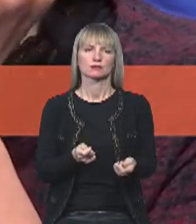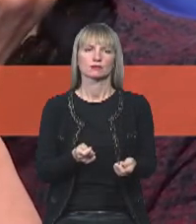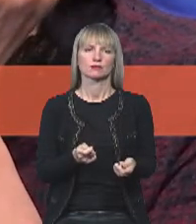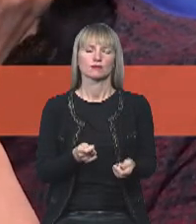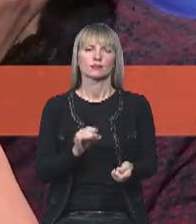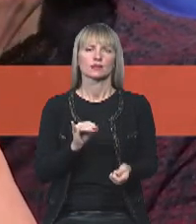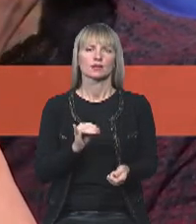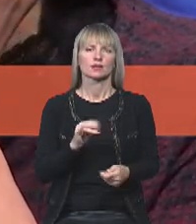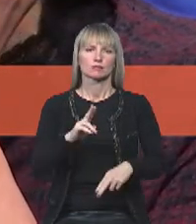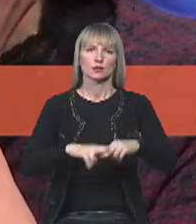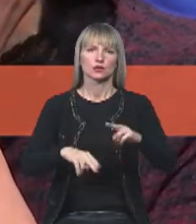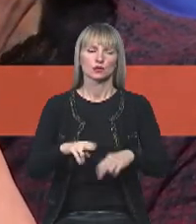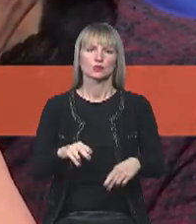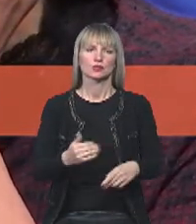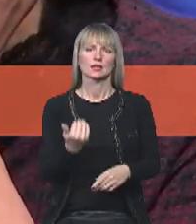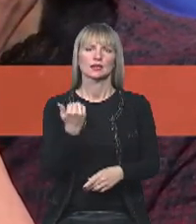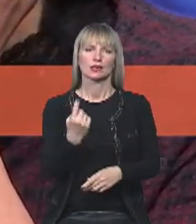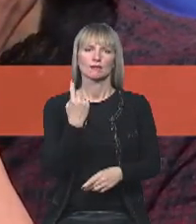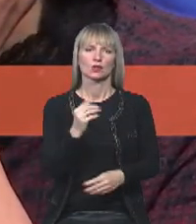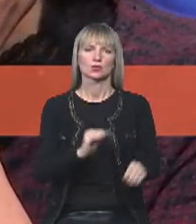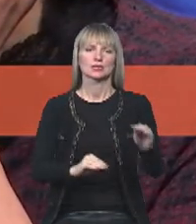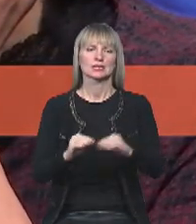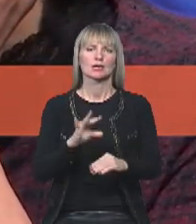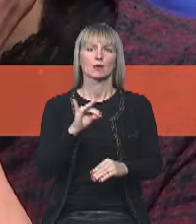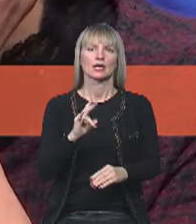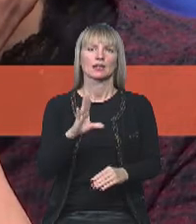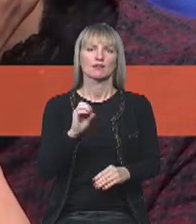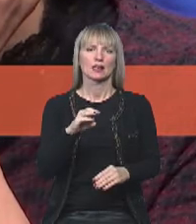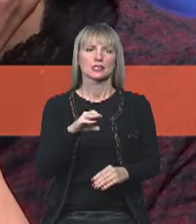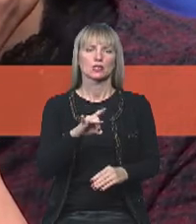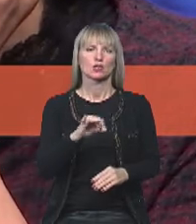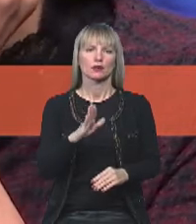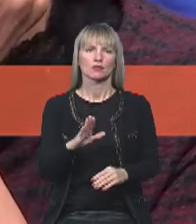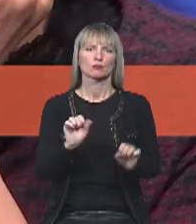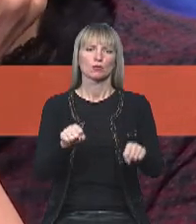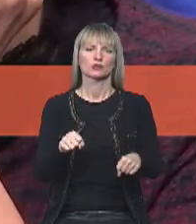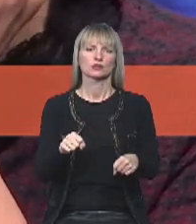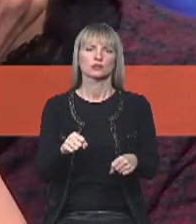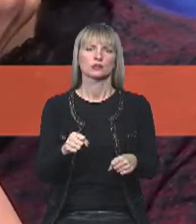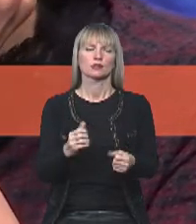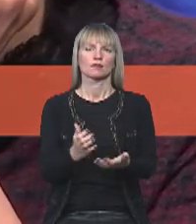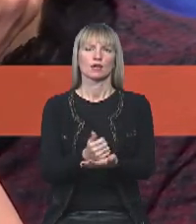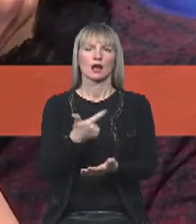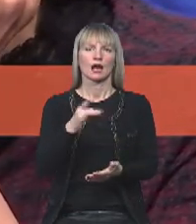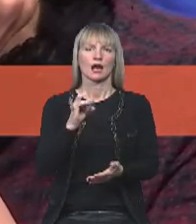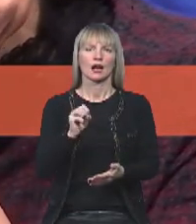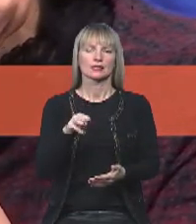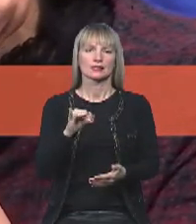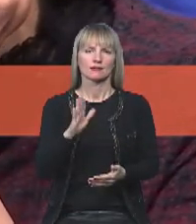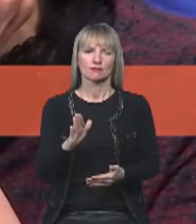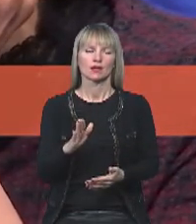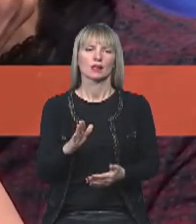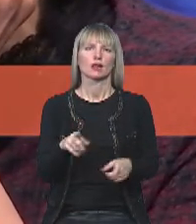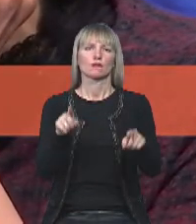і вибудувати, так би мовити, їх в одну систему. І інвесторів в тому числі, можливо, надати гранті інвесторам так само. Це в тому